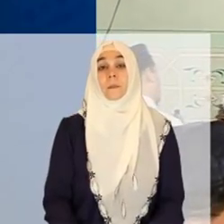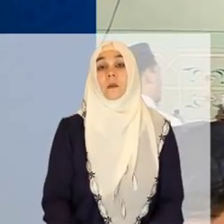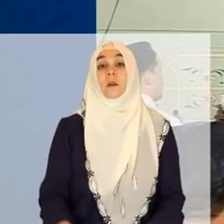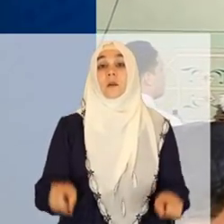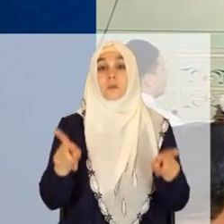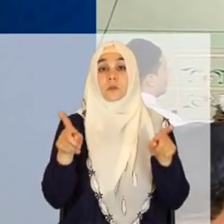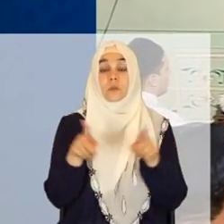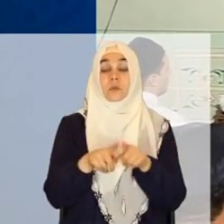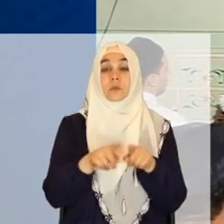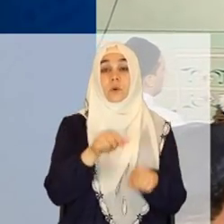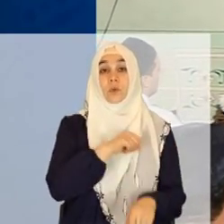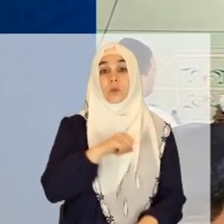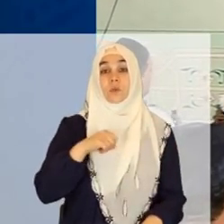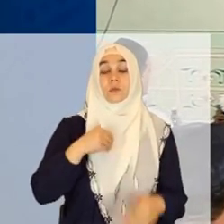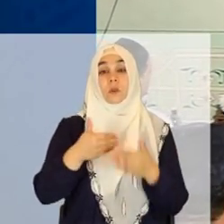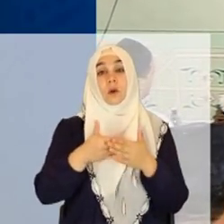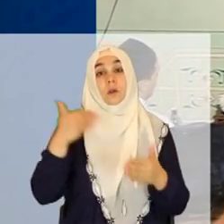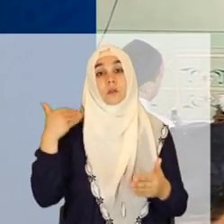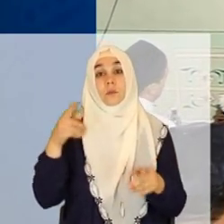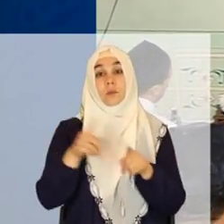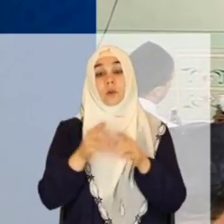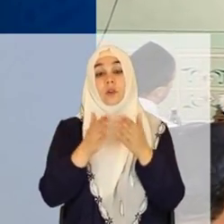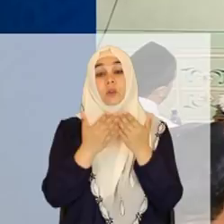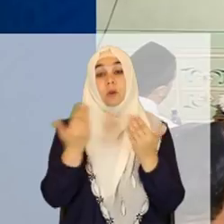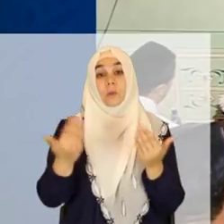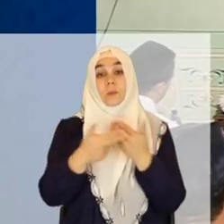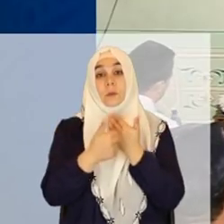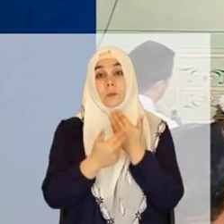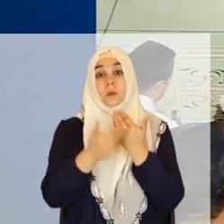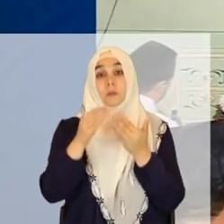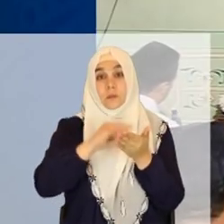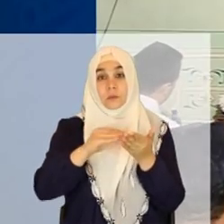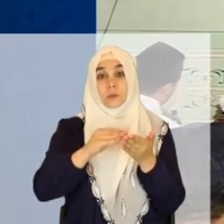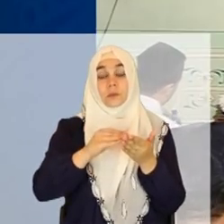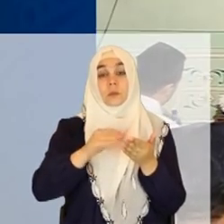Ana o'sha o'zimizdan oldingi ilohiy dinlarning ulug'larini ismlari.